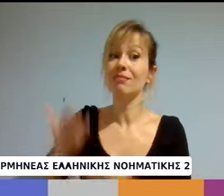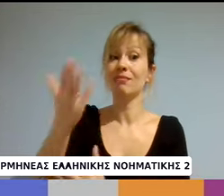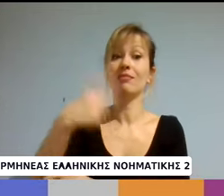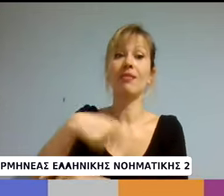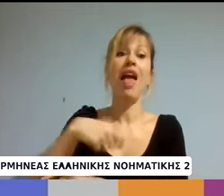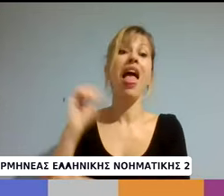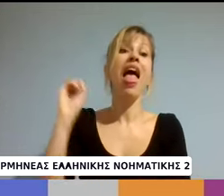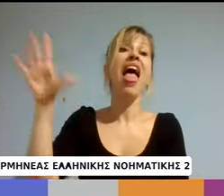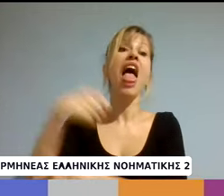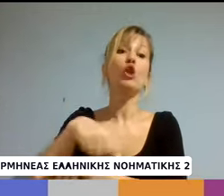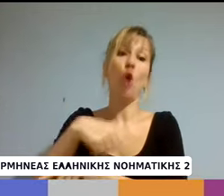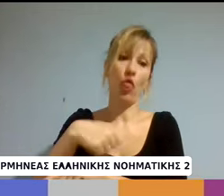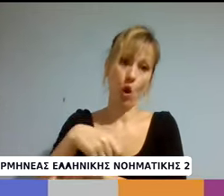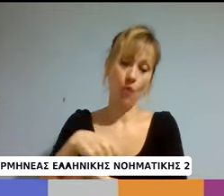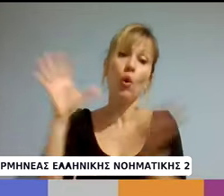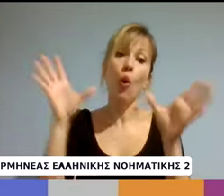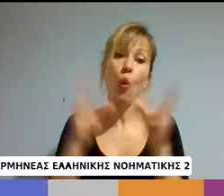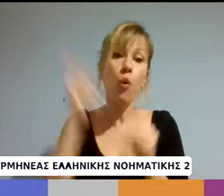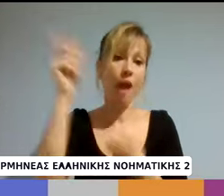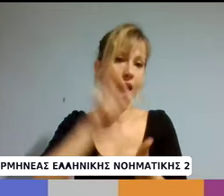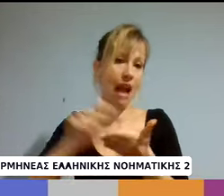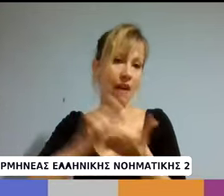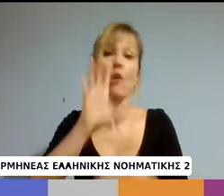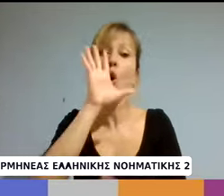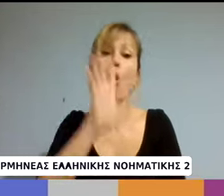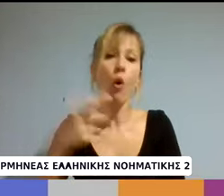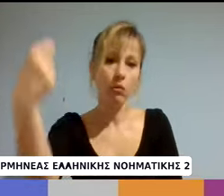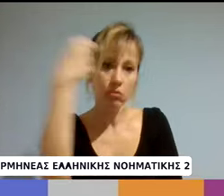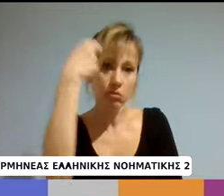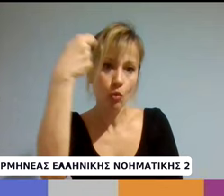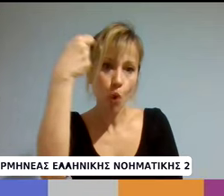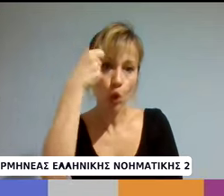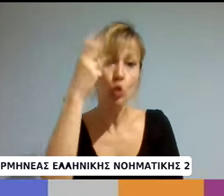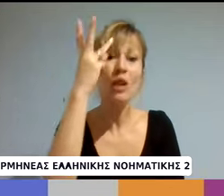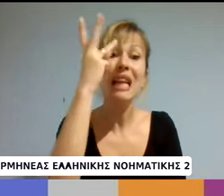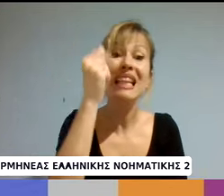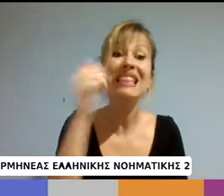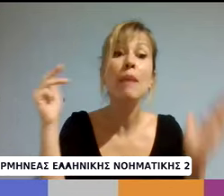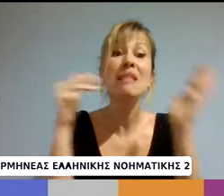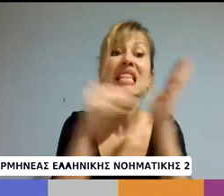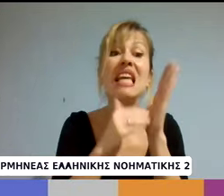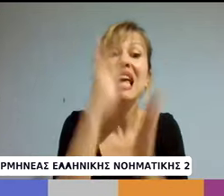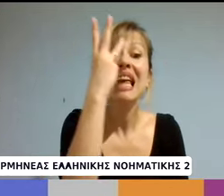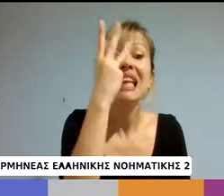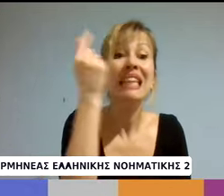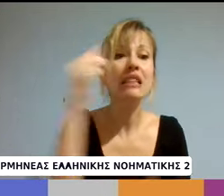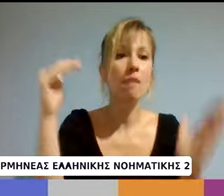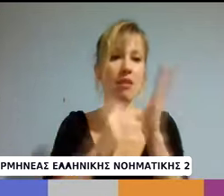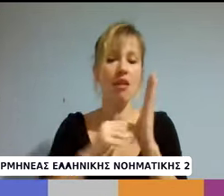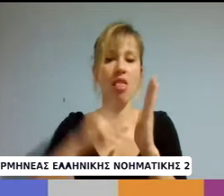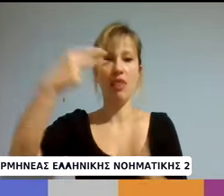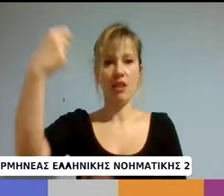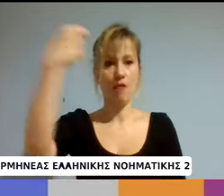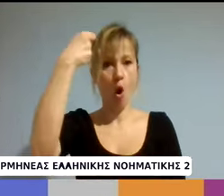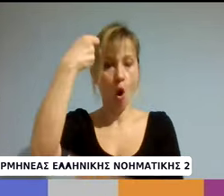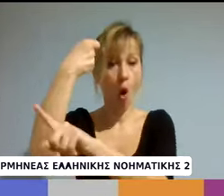ένα μεταφραστικό γραφείο, επειδή μου χρωστούσαν 3.500 ευρώ, η δικηγόρος μου